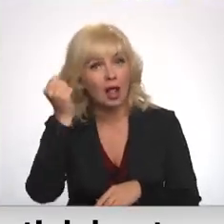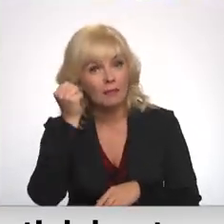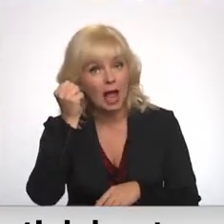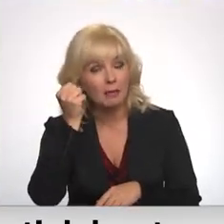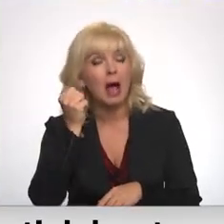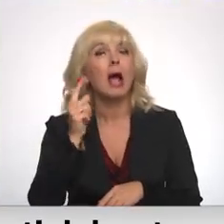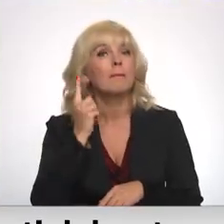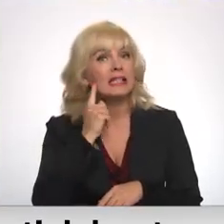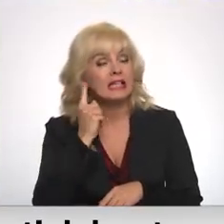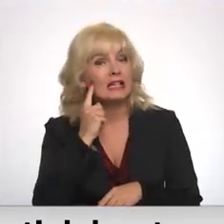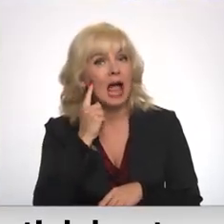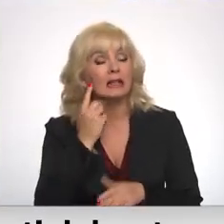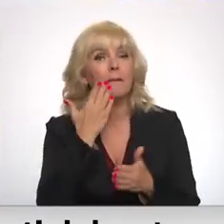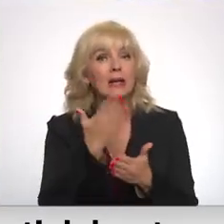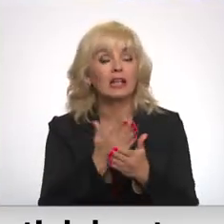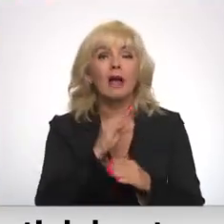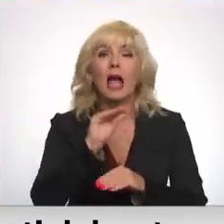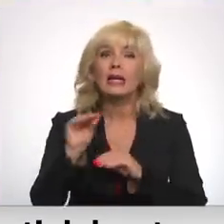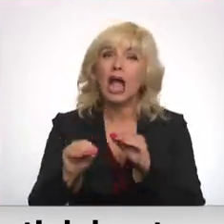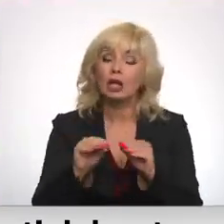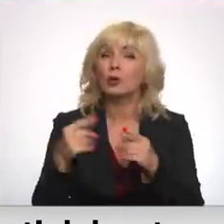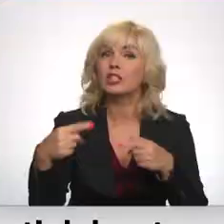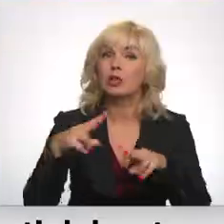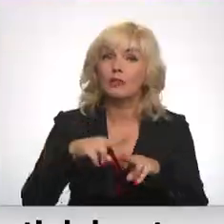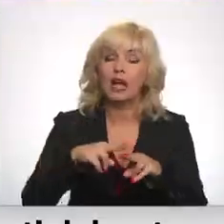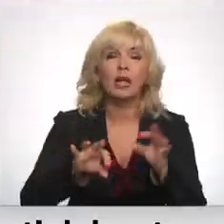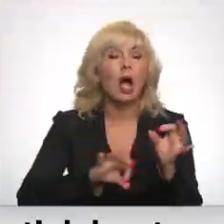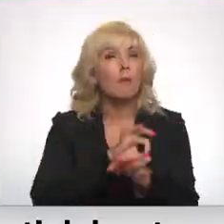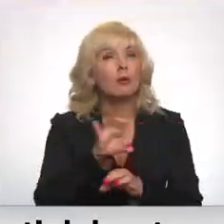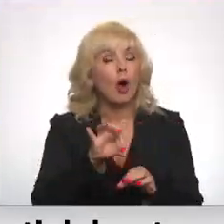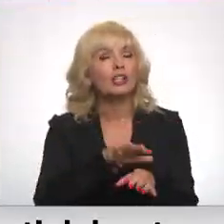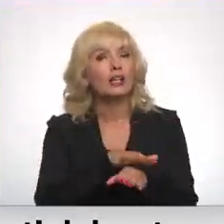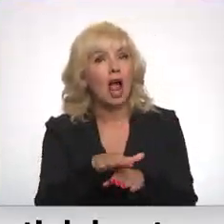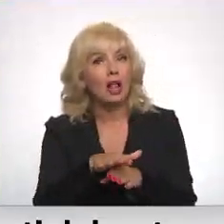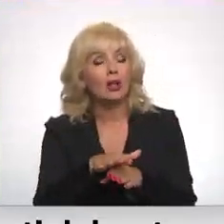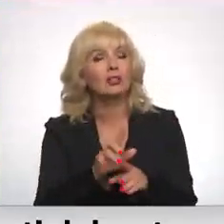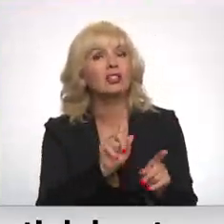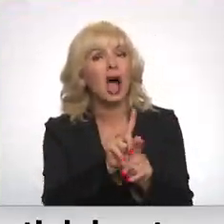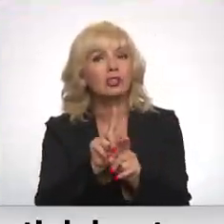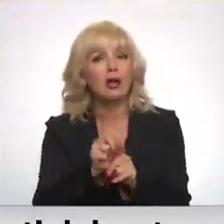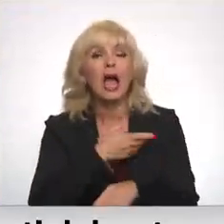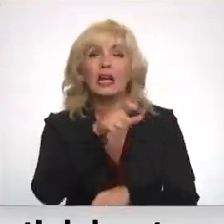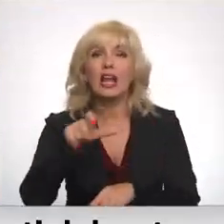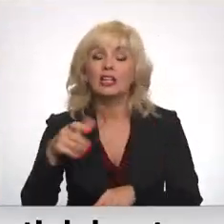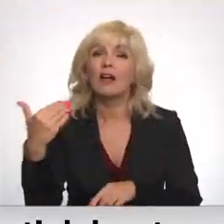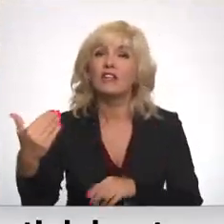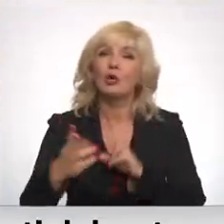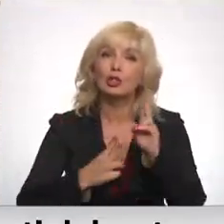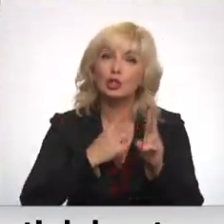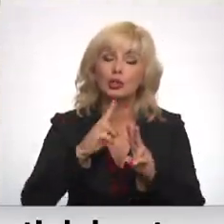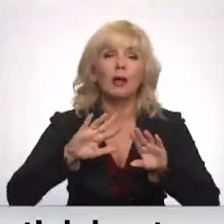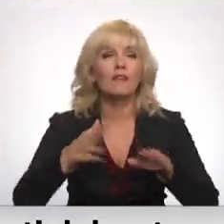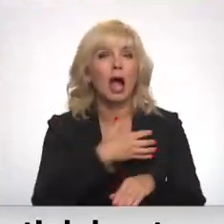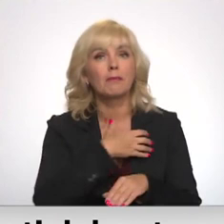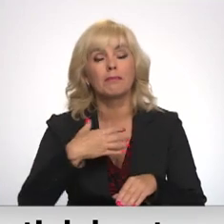Izskanējuši piedāvājumi tās ierīkot arī citviet, taču šādu projektu realizācijas saskars ar iedzīvotāju pretenzijām vai